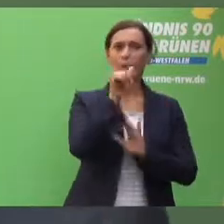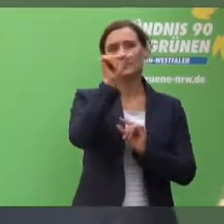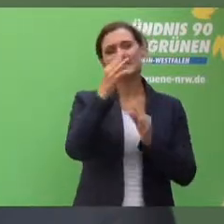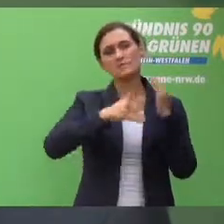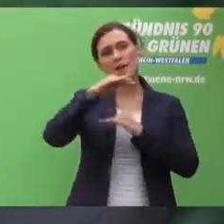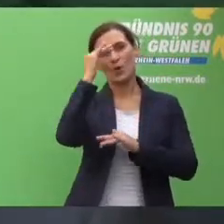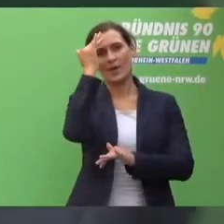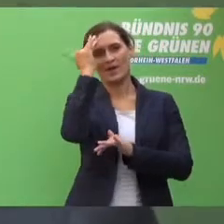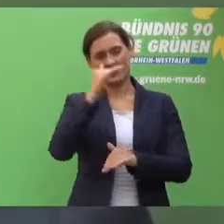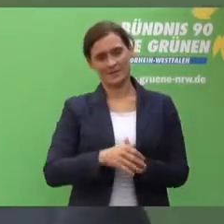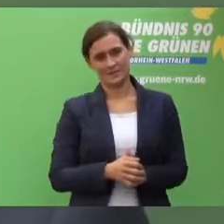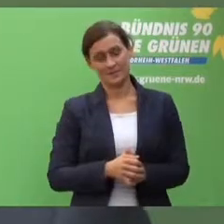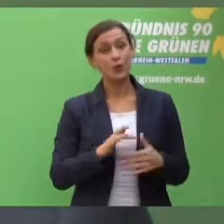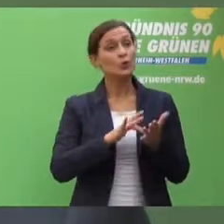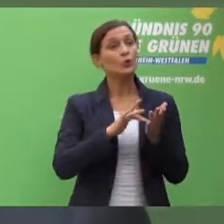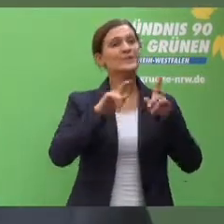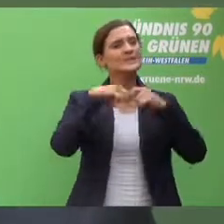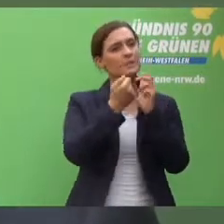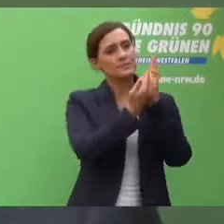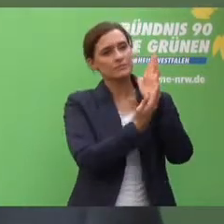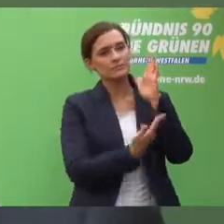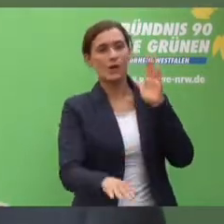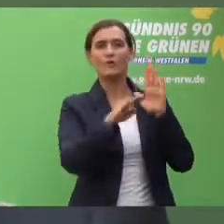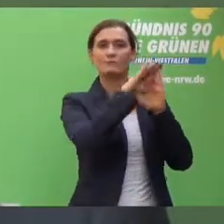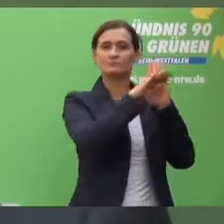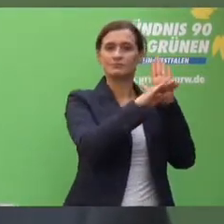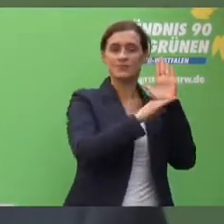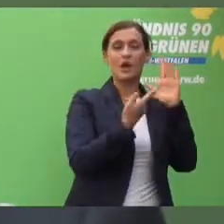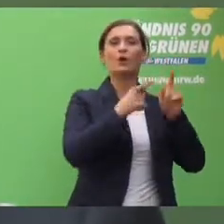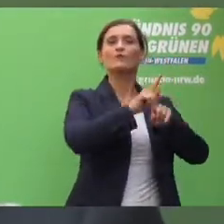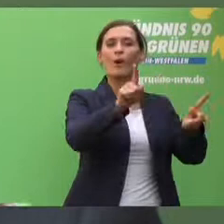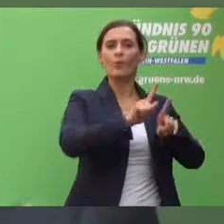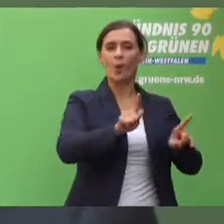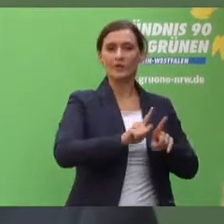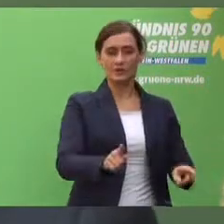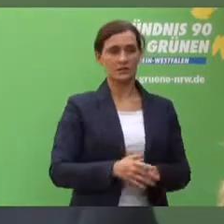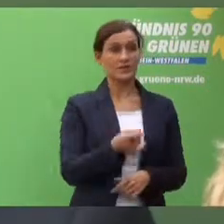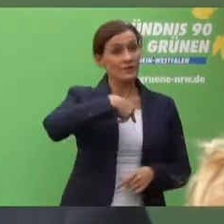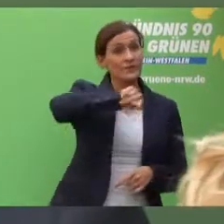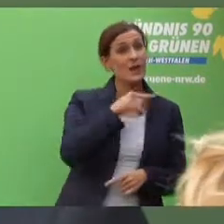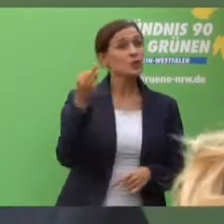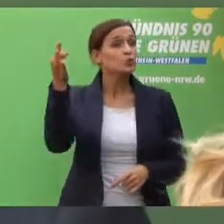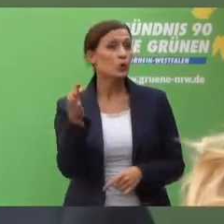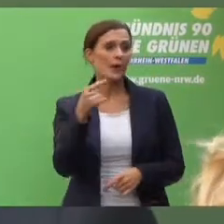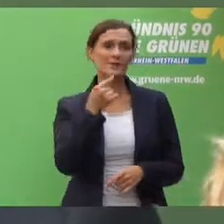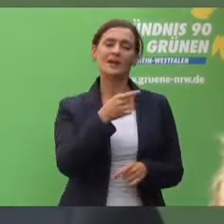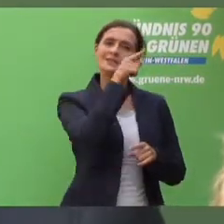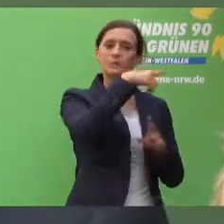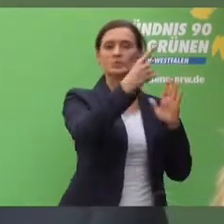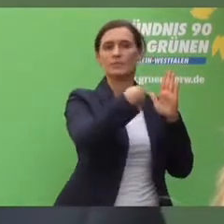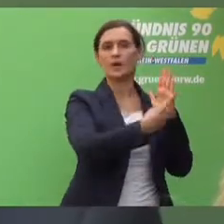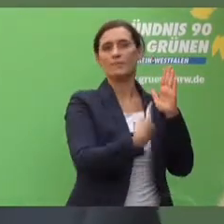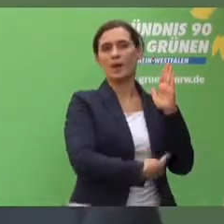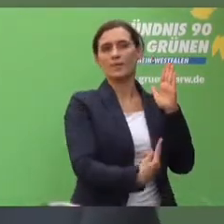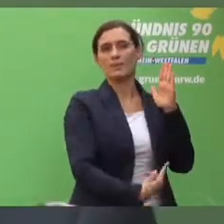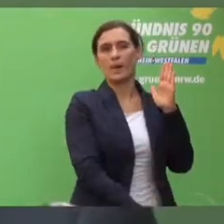paar Verbote, die wollen wir Grüne gerne abgeschafft sehen in diesem Lande. Wir finden